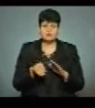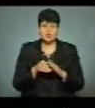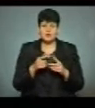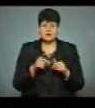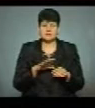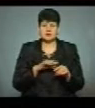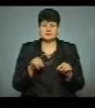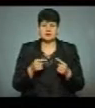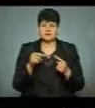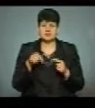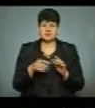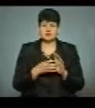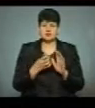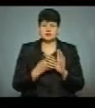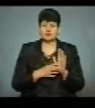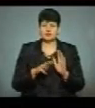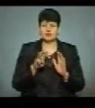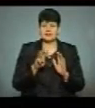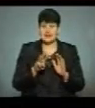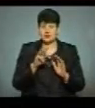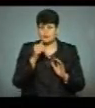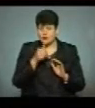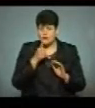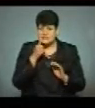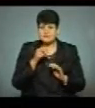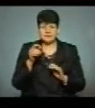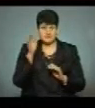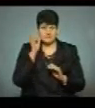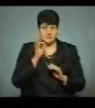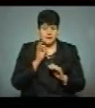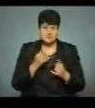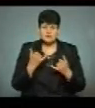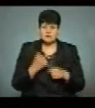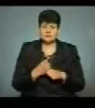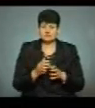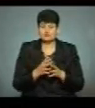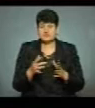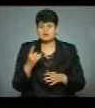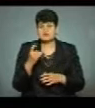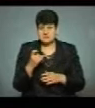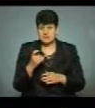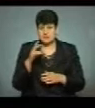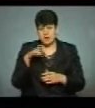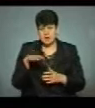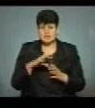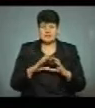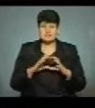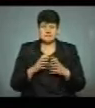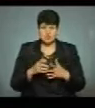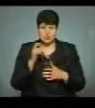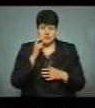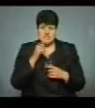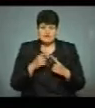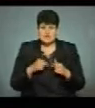заснована в 1993 році в Берліні. Зараз вона працює більш ніж у 100 країнах світу. Українське відділення